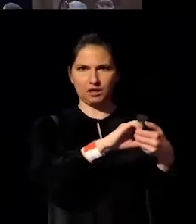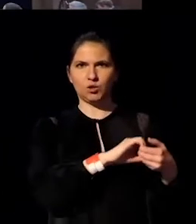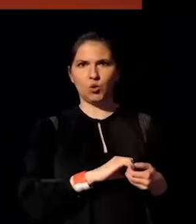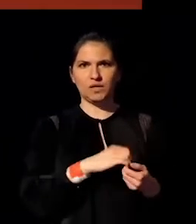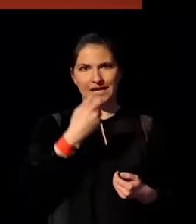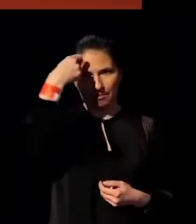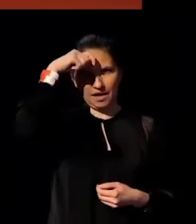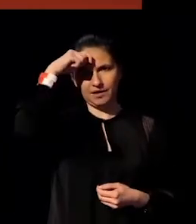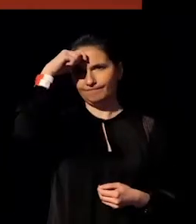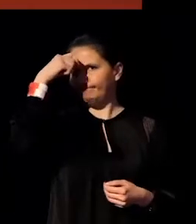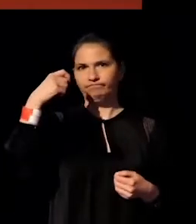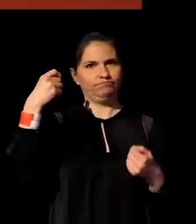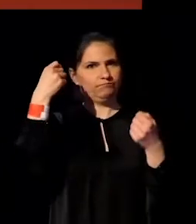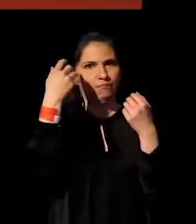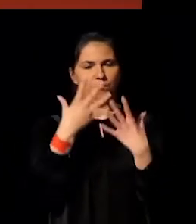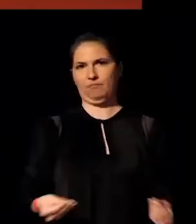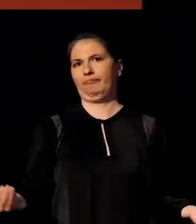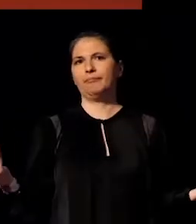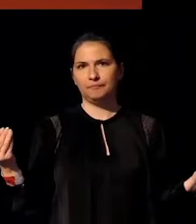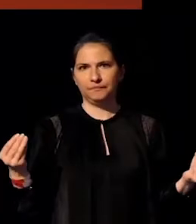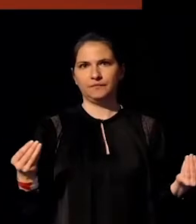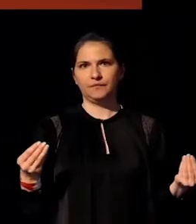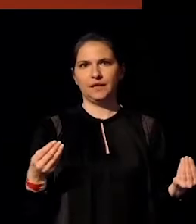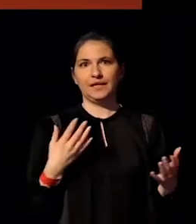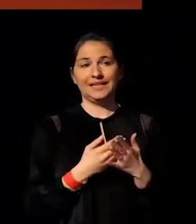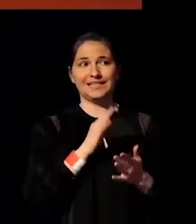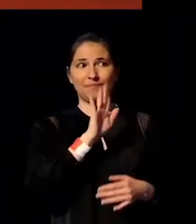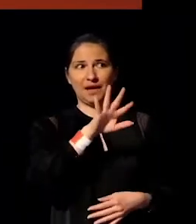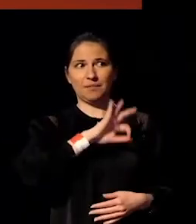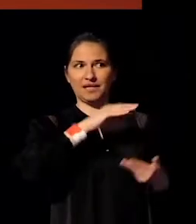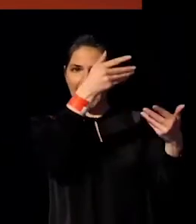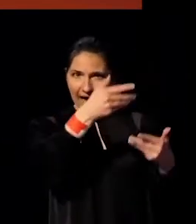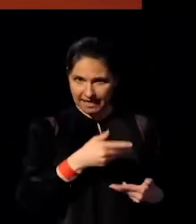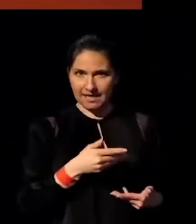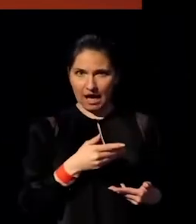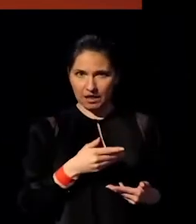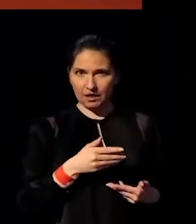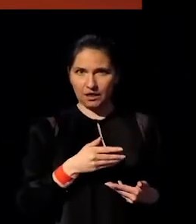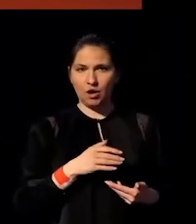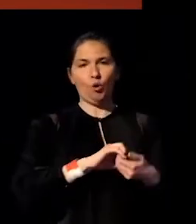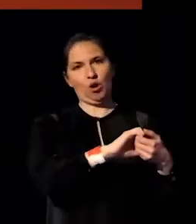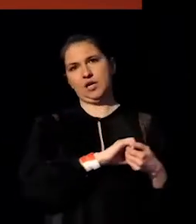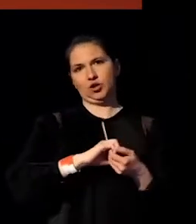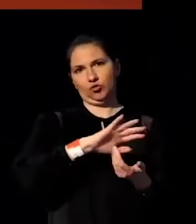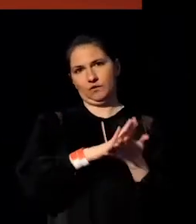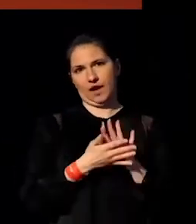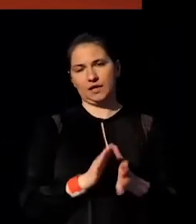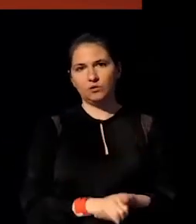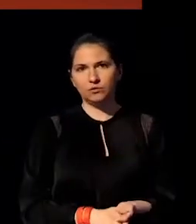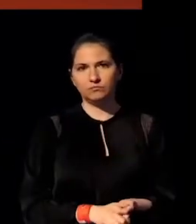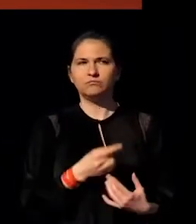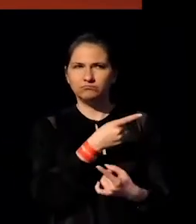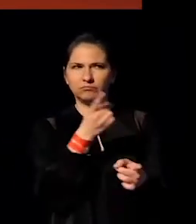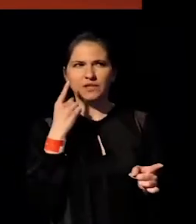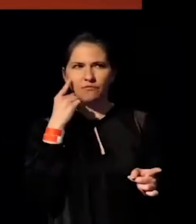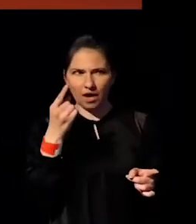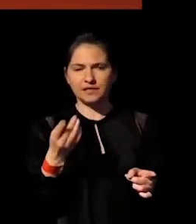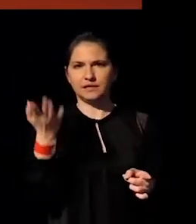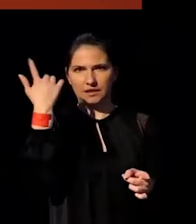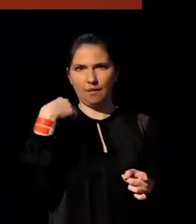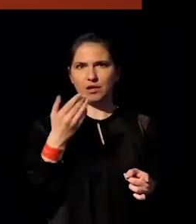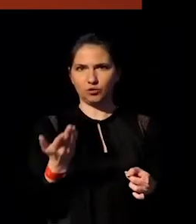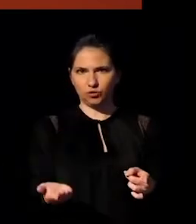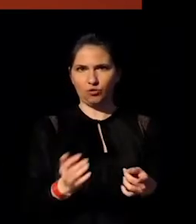gescheitert. Ich lade Sie und Ihre Partei zu Koalitionsverhandlungen ein. Und ihr wisst, wir haben diese Koalition